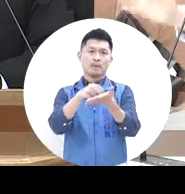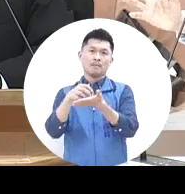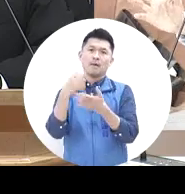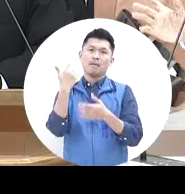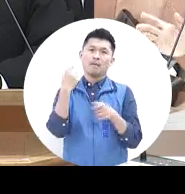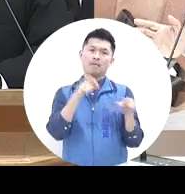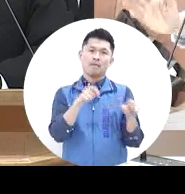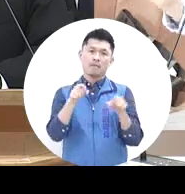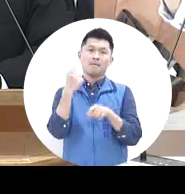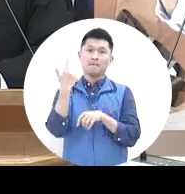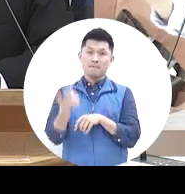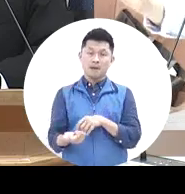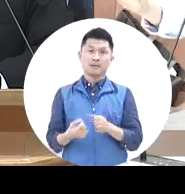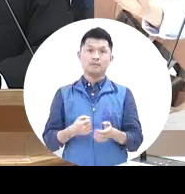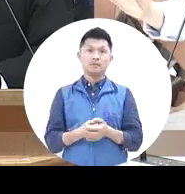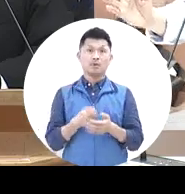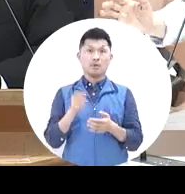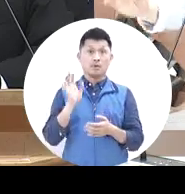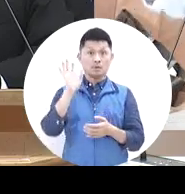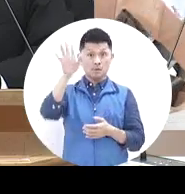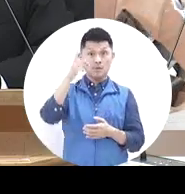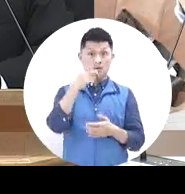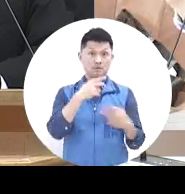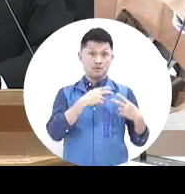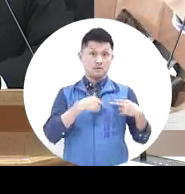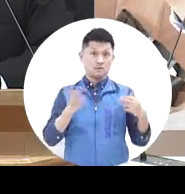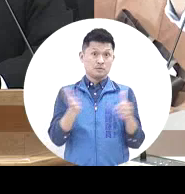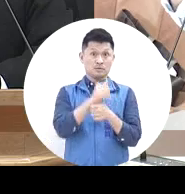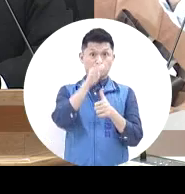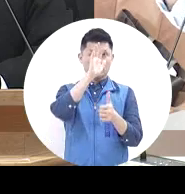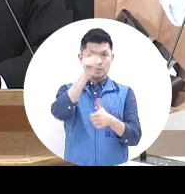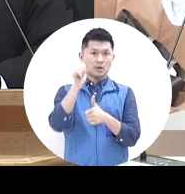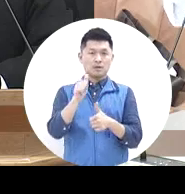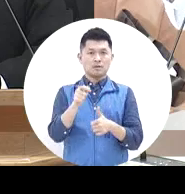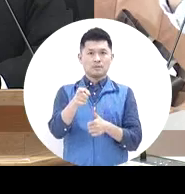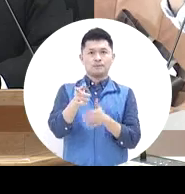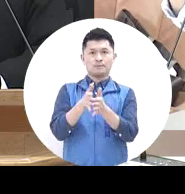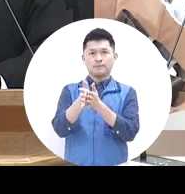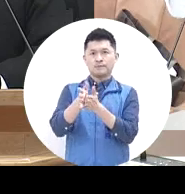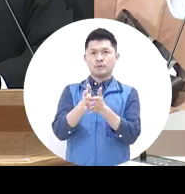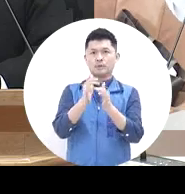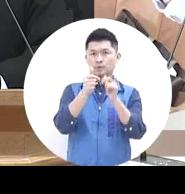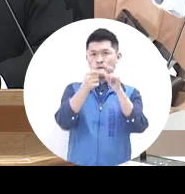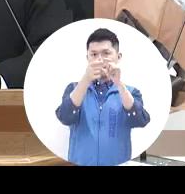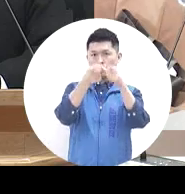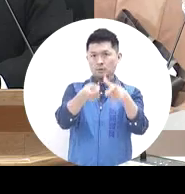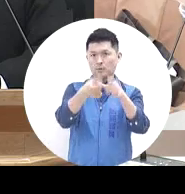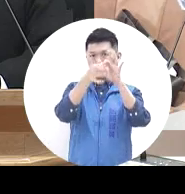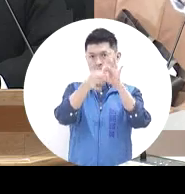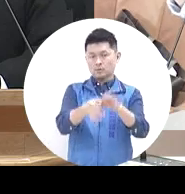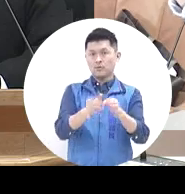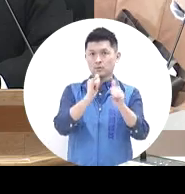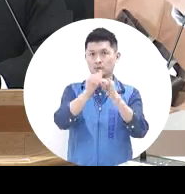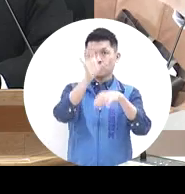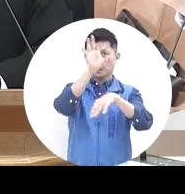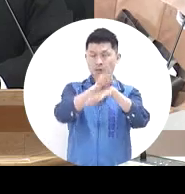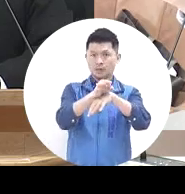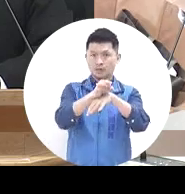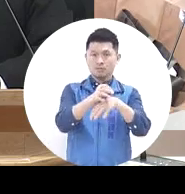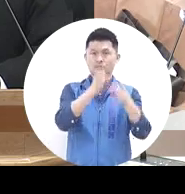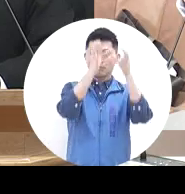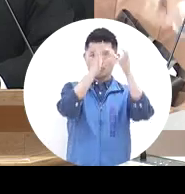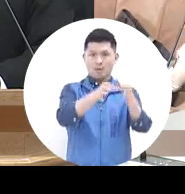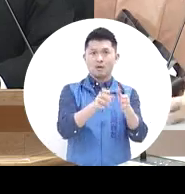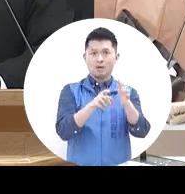讲蔡锦贤总召，甲恁要求，一定爱公社社会课设一个门，设一个窗